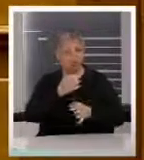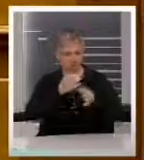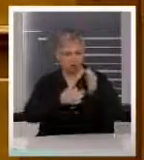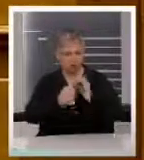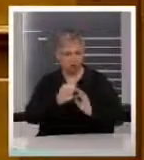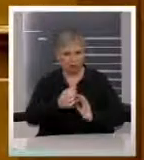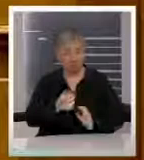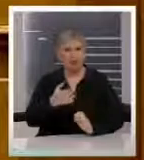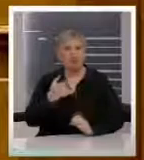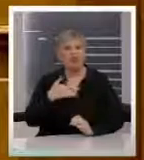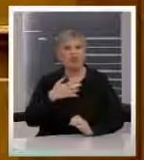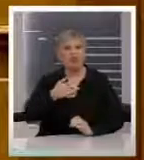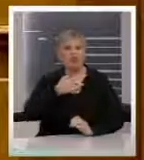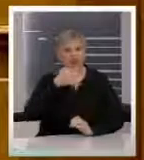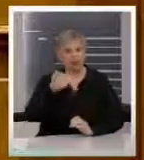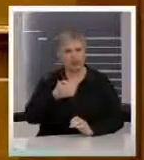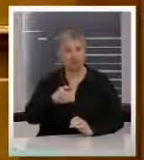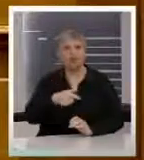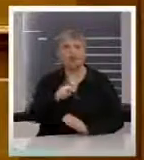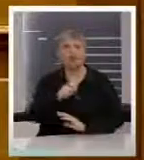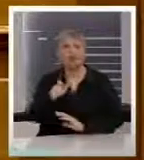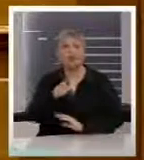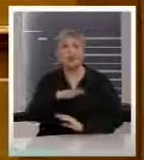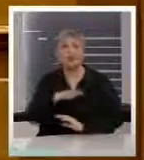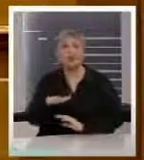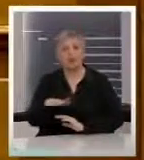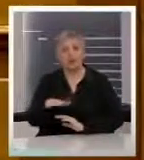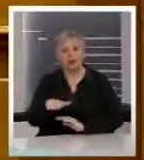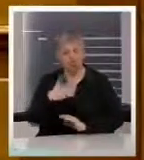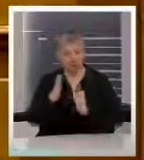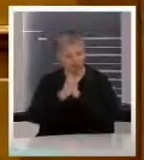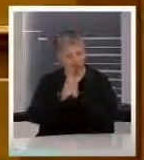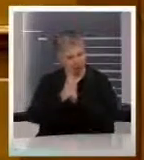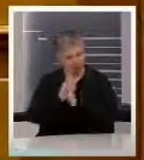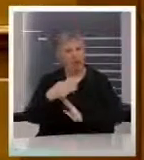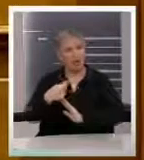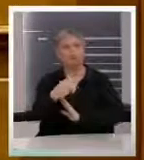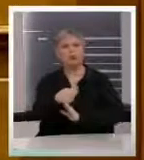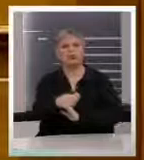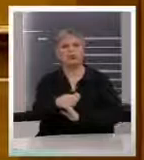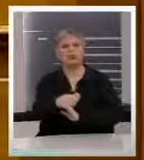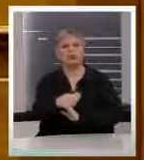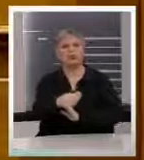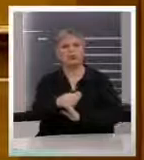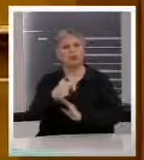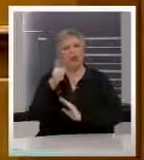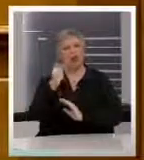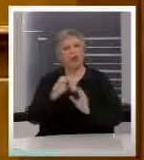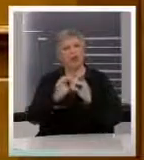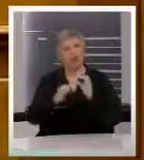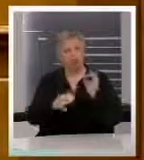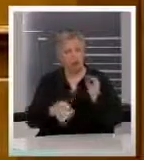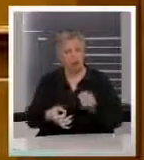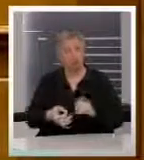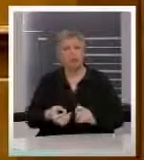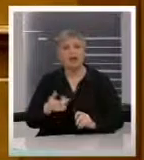Θέλετε να σας πω πόσο παίρνουν σε κάθε παιδί, να σας τα δώσουμε. Μοιράστε τα στο κύριο, παρακαλώ, γραμματεία. Είναι αναλυτικά πόσα παίρνουν σε